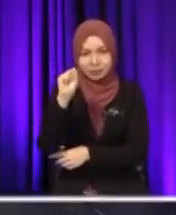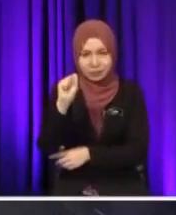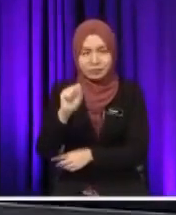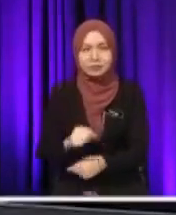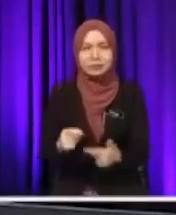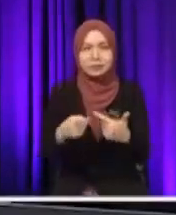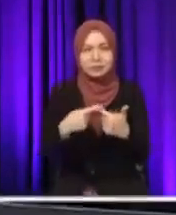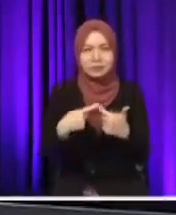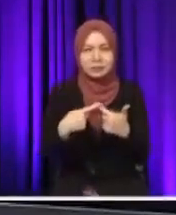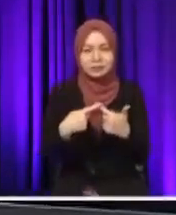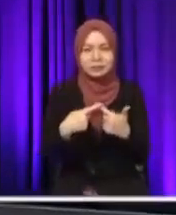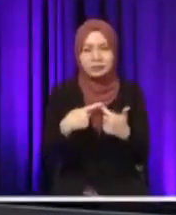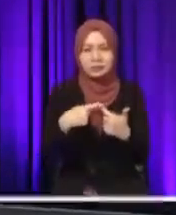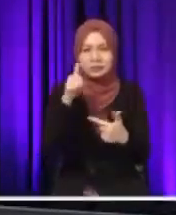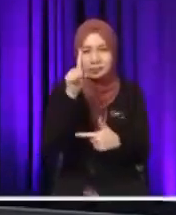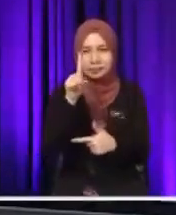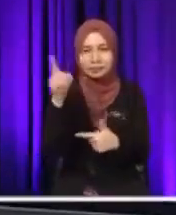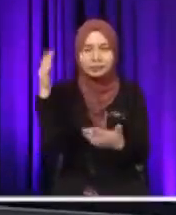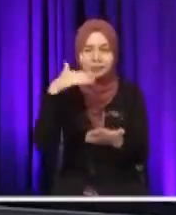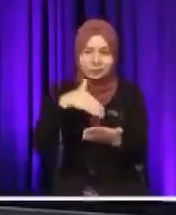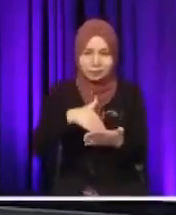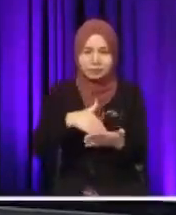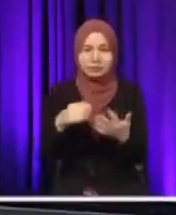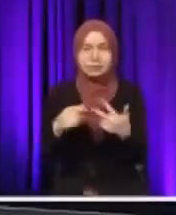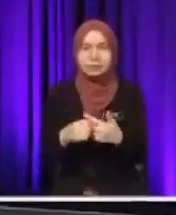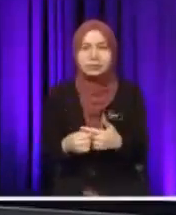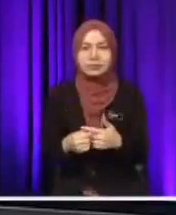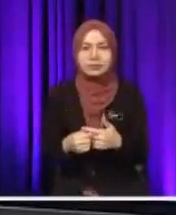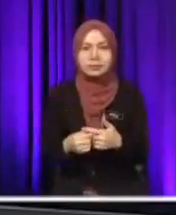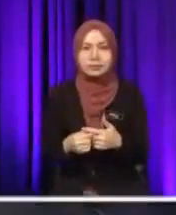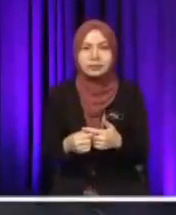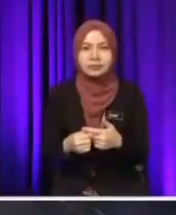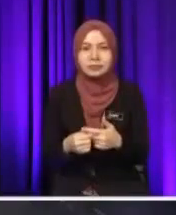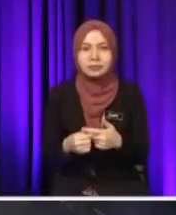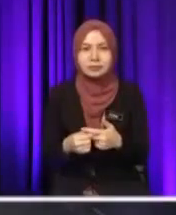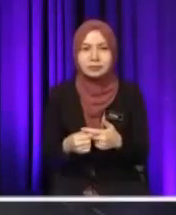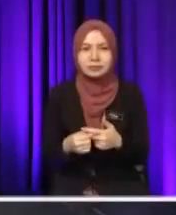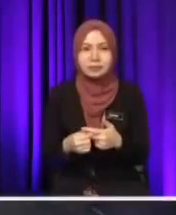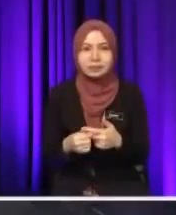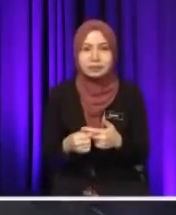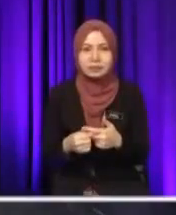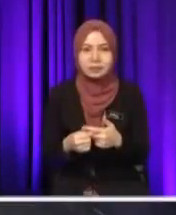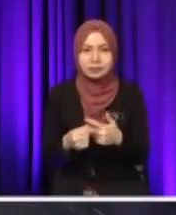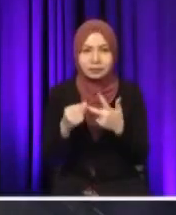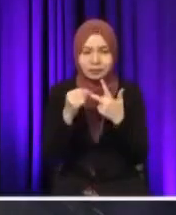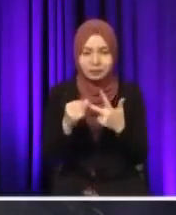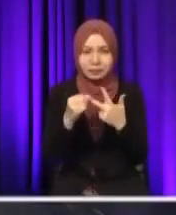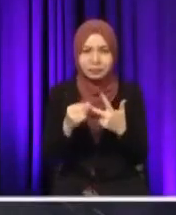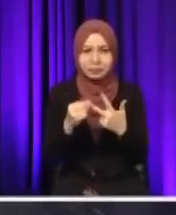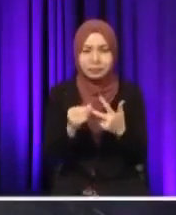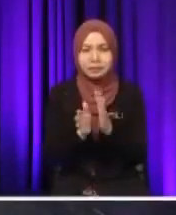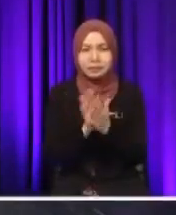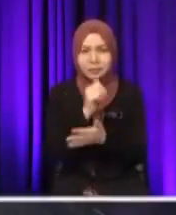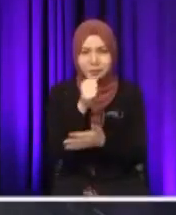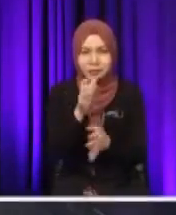Tenera, satu lagi bintang untuk Chris. Alright. So, kita ada yang ketiga iaitu? Persifera. Persifera. Satu lagi